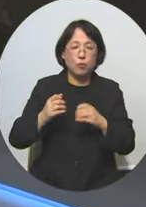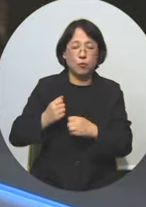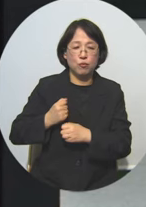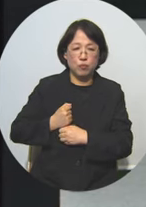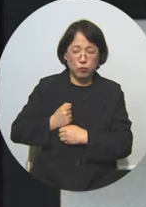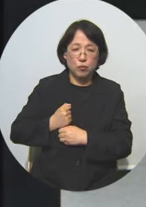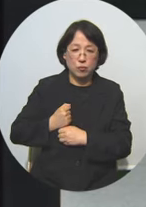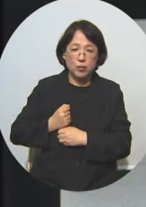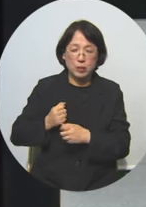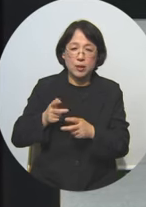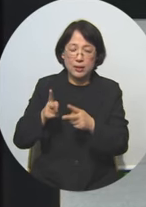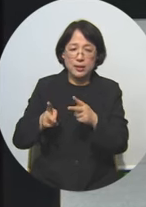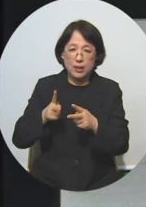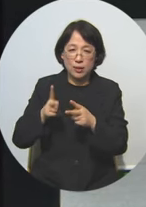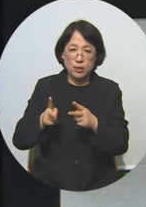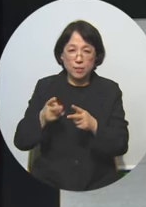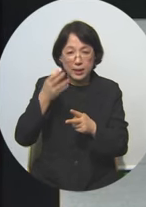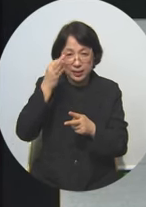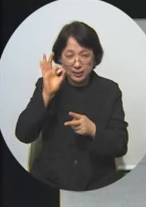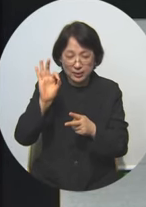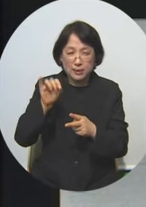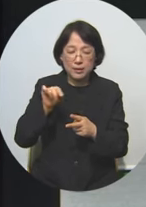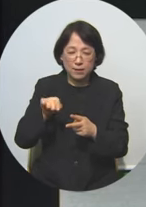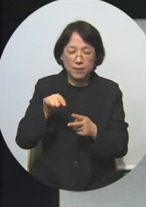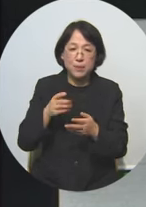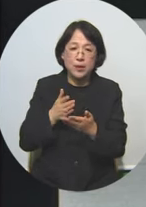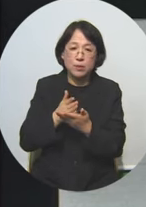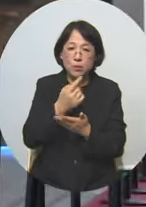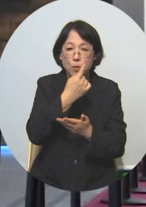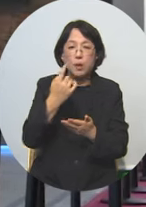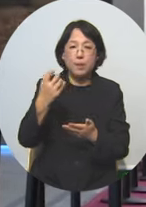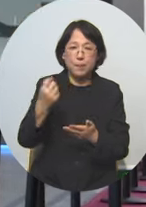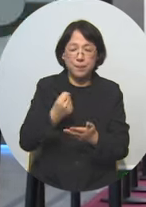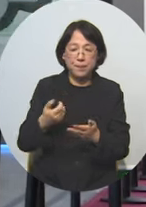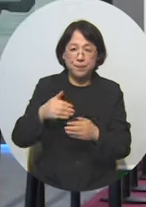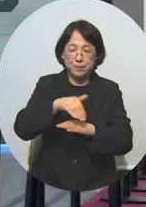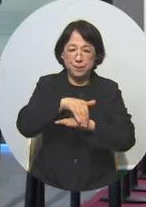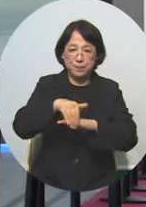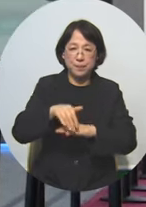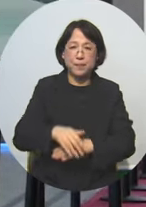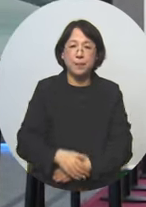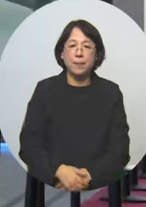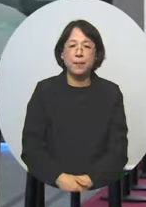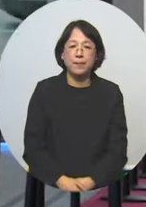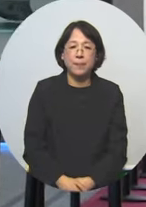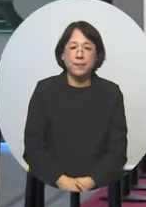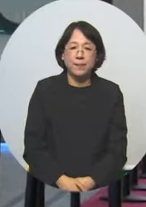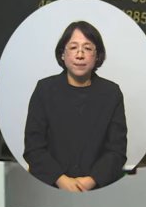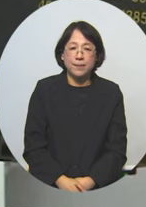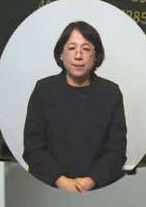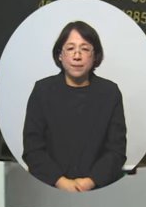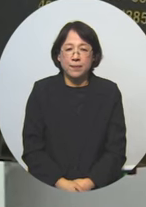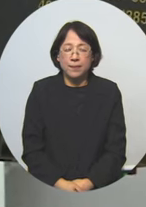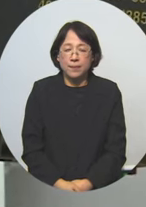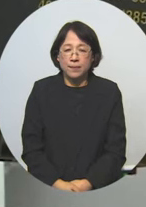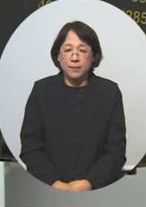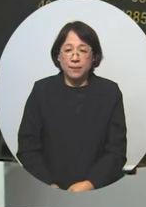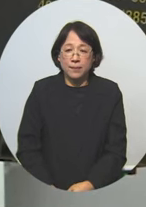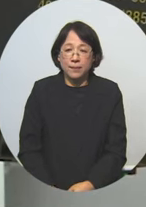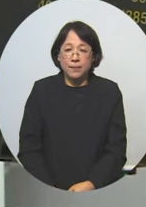별도로 구축해 핵심 부품 인증에 대한 전문성을 확보할 계획입니다. KTV